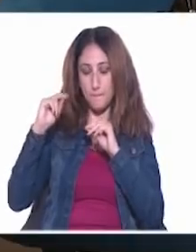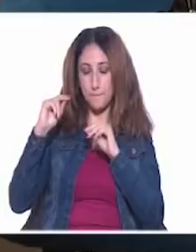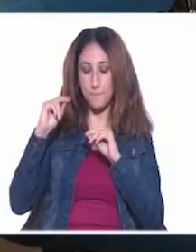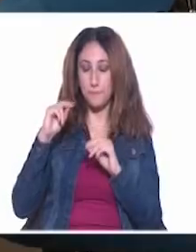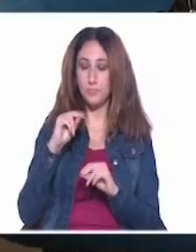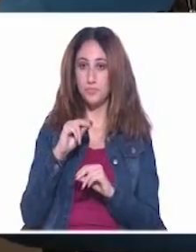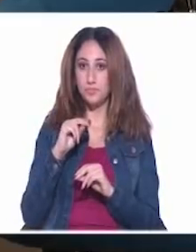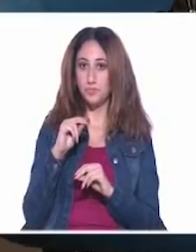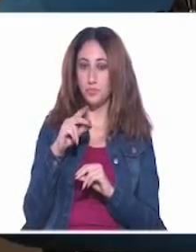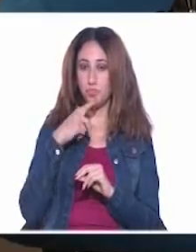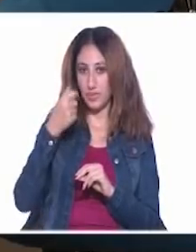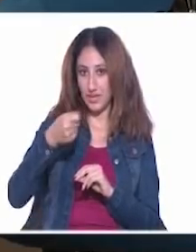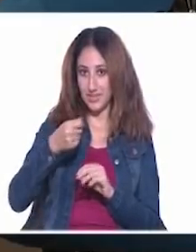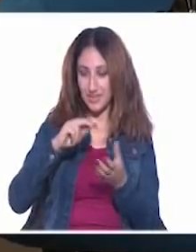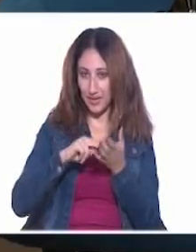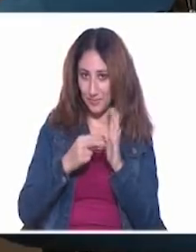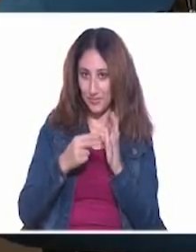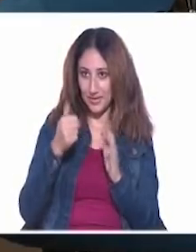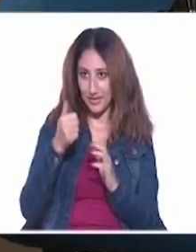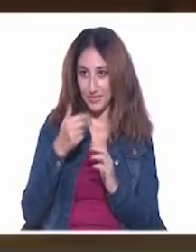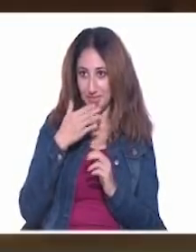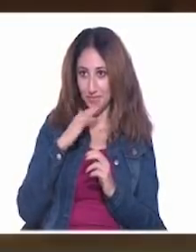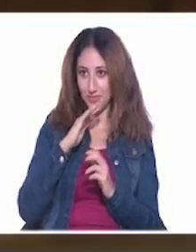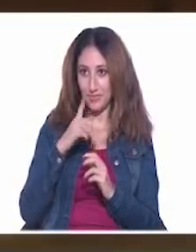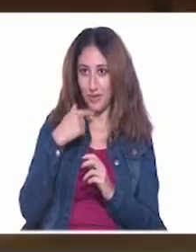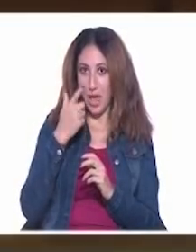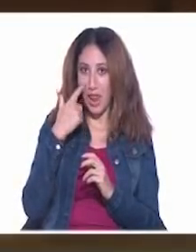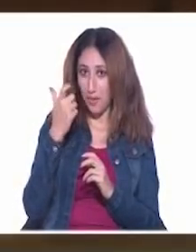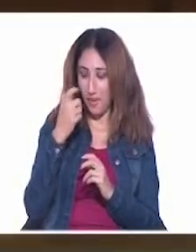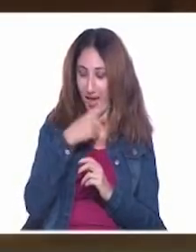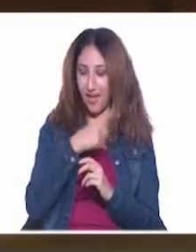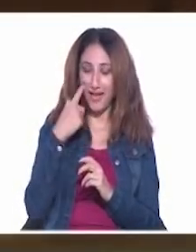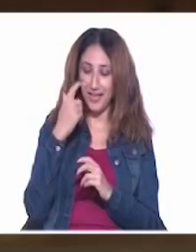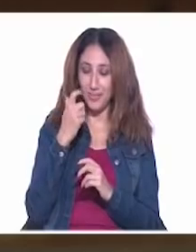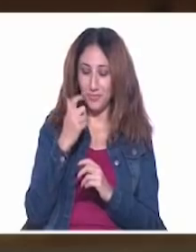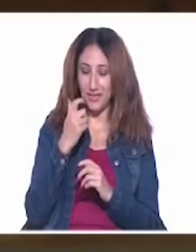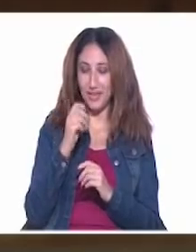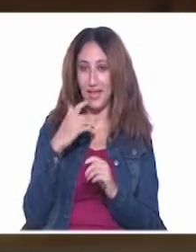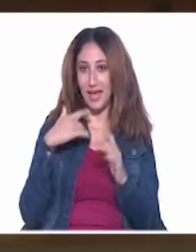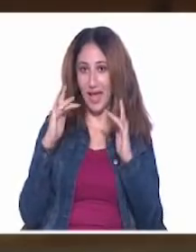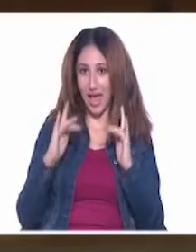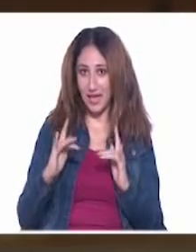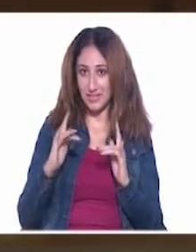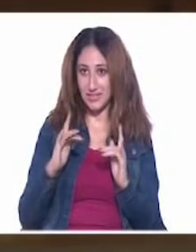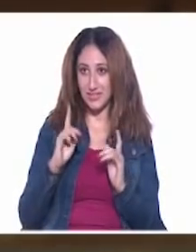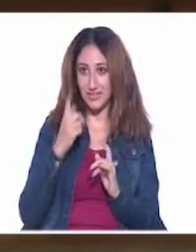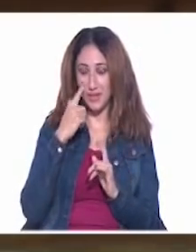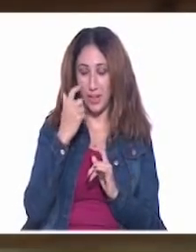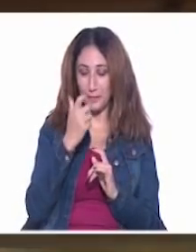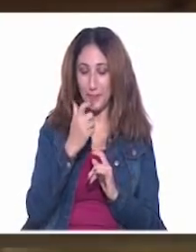عزام؟ الحمد لله. مبسوط جدا ان شفت حضرتك. اوعي تسلمي موبايلك، انا بقول لك من اول اهو، يعني شوفي احنا قاعدين مع بعض اهو، اوعي تسلمي